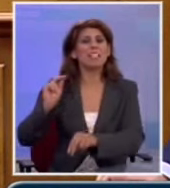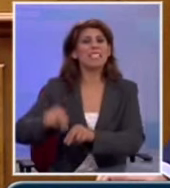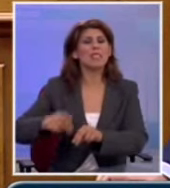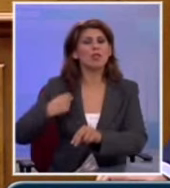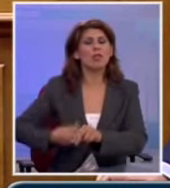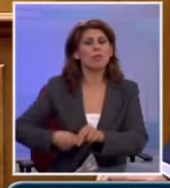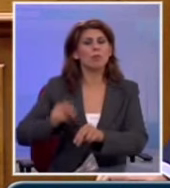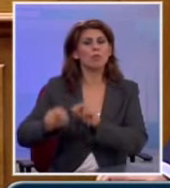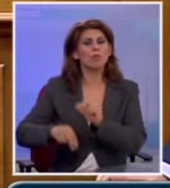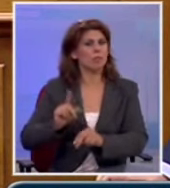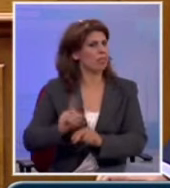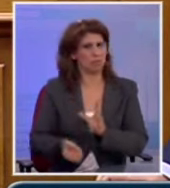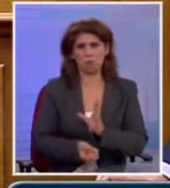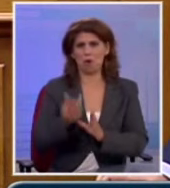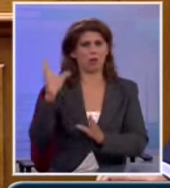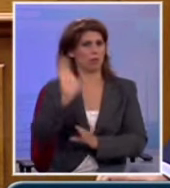δεν είναι κάτι καινούριο στην Ευρώπη.